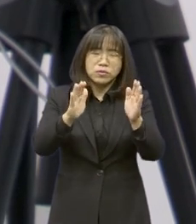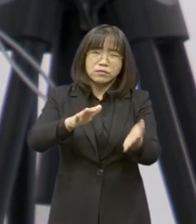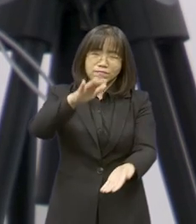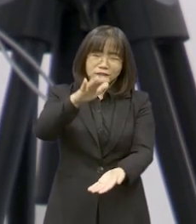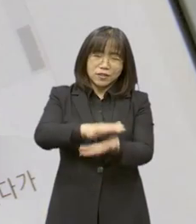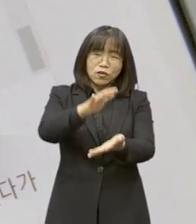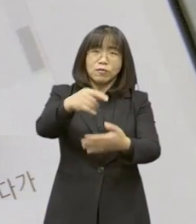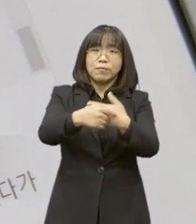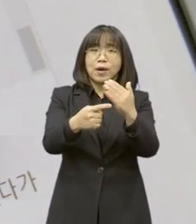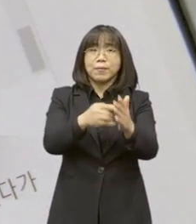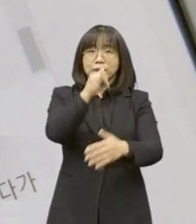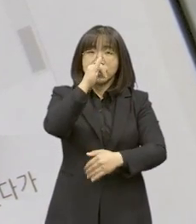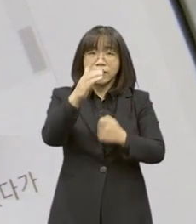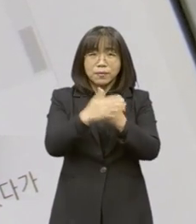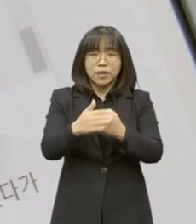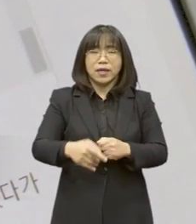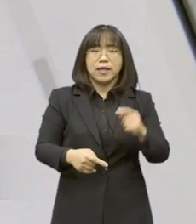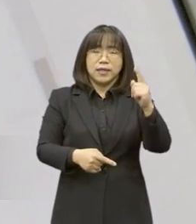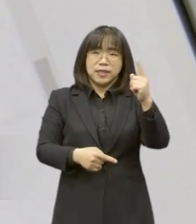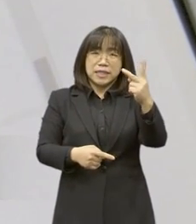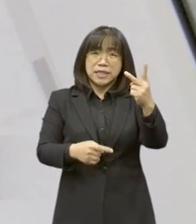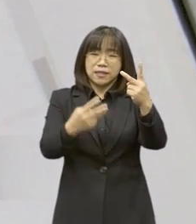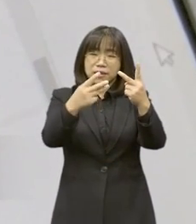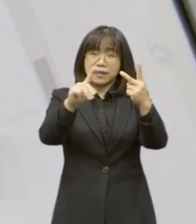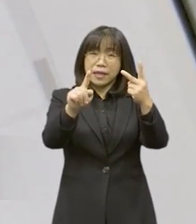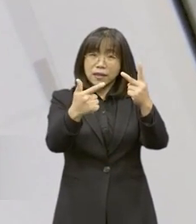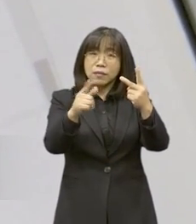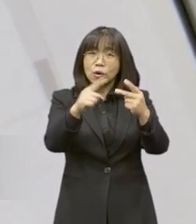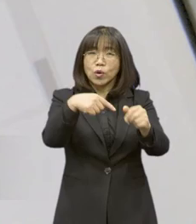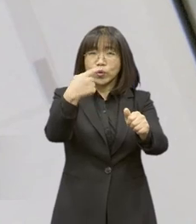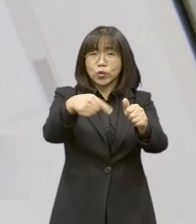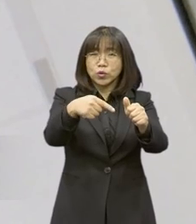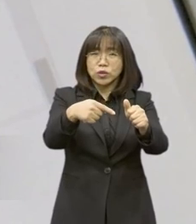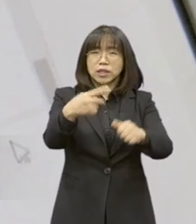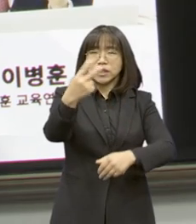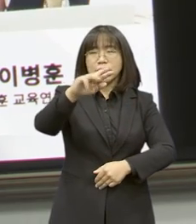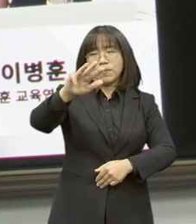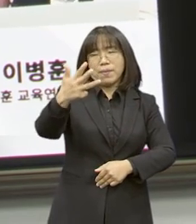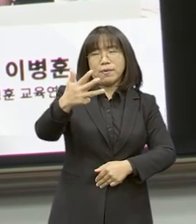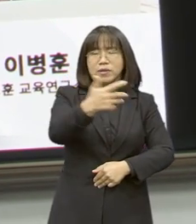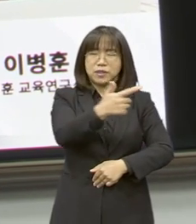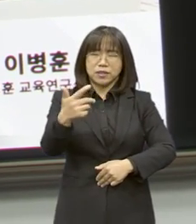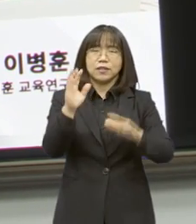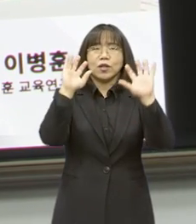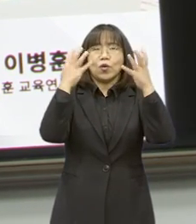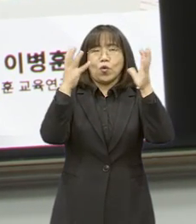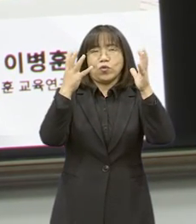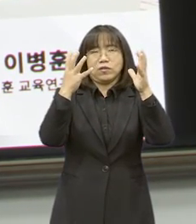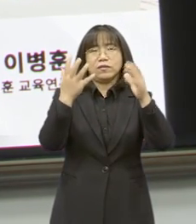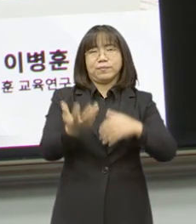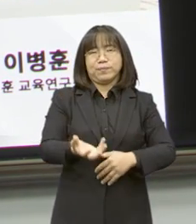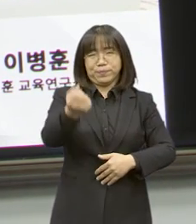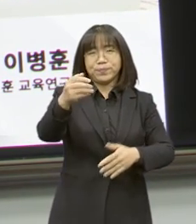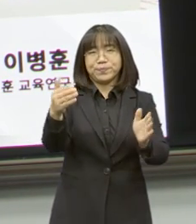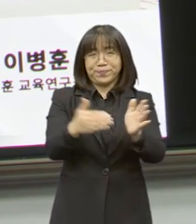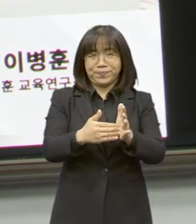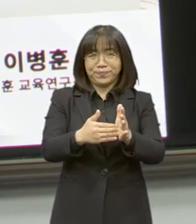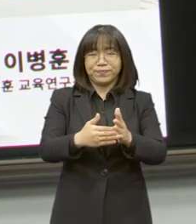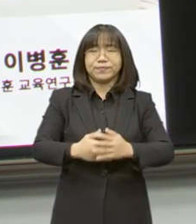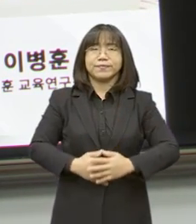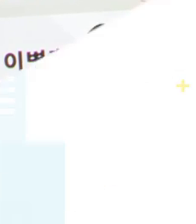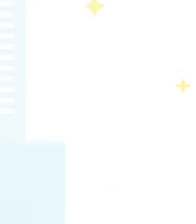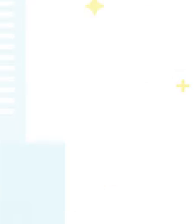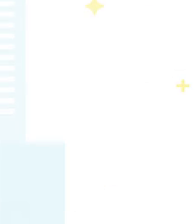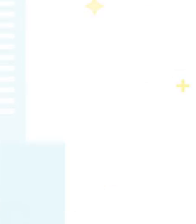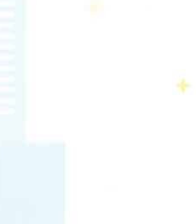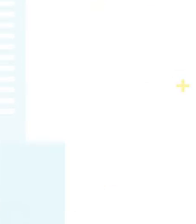학부모들의 교육 열풍 으로 덜 iv 타는 2800여 명의 실시간으로 시청하며 큰 호응을 얻었습니다